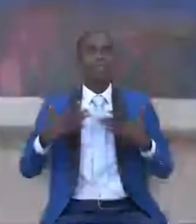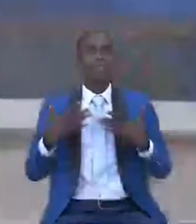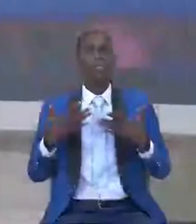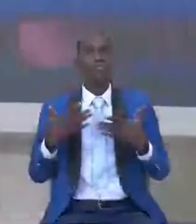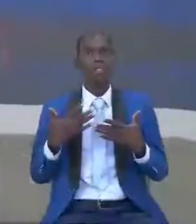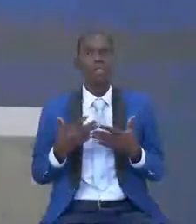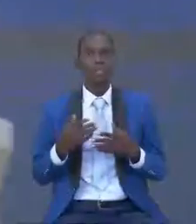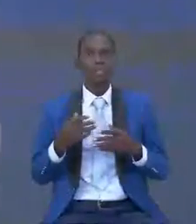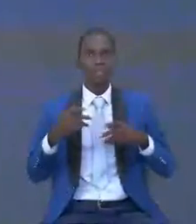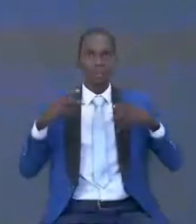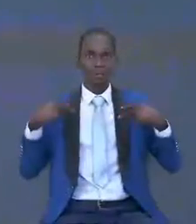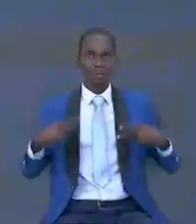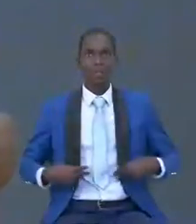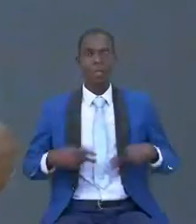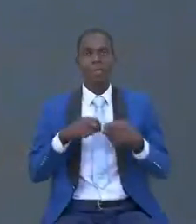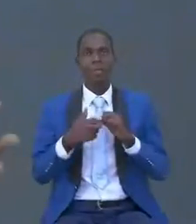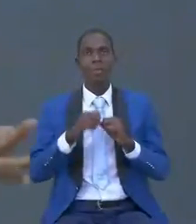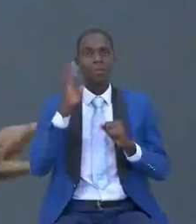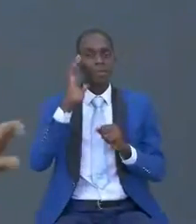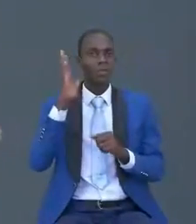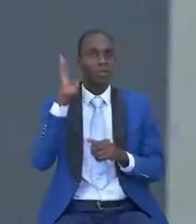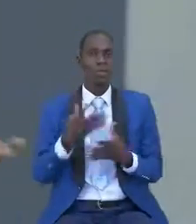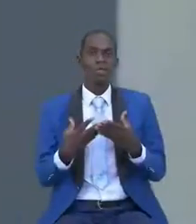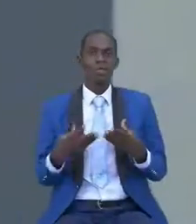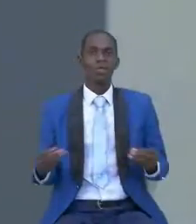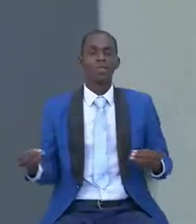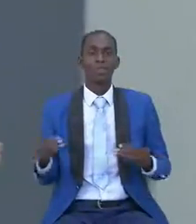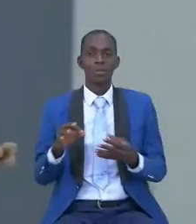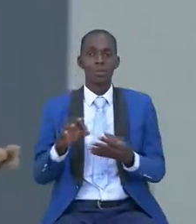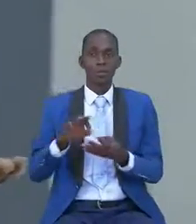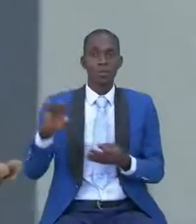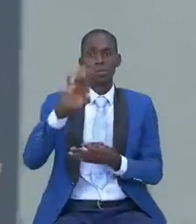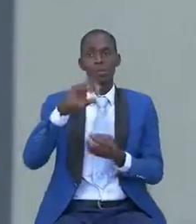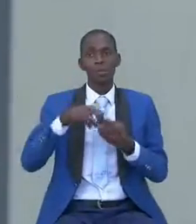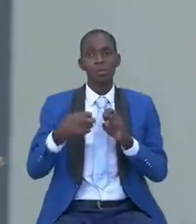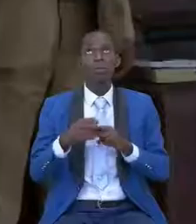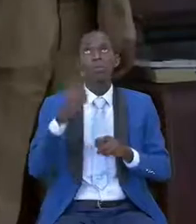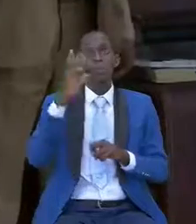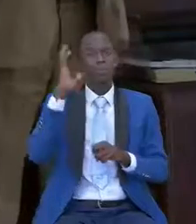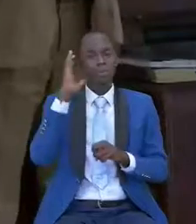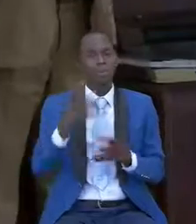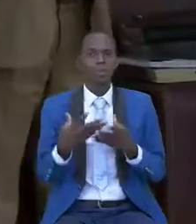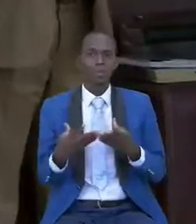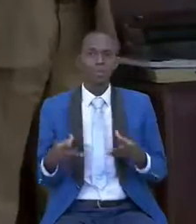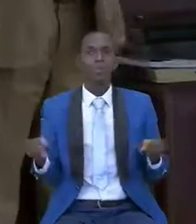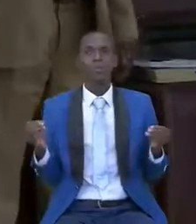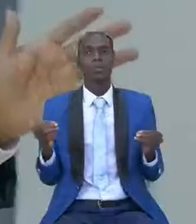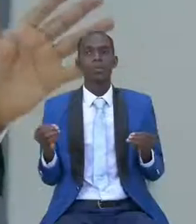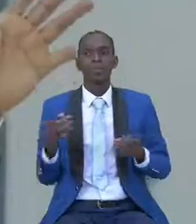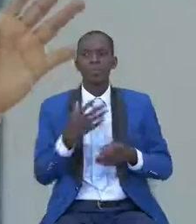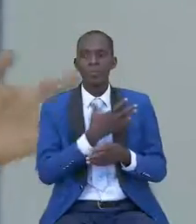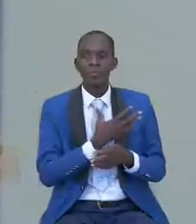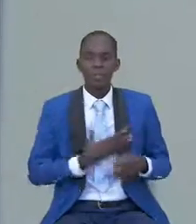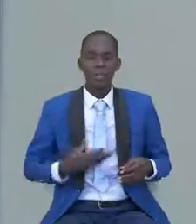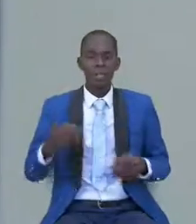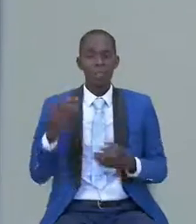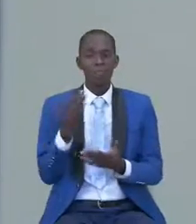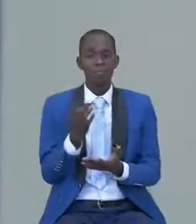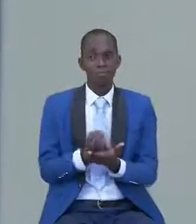Problèmes physiques, il va les régler. Problèmes spirituels, il va les régler. Et les